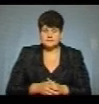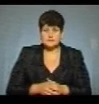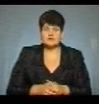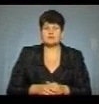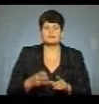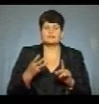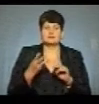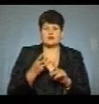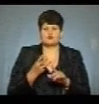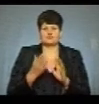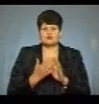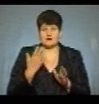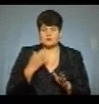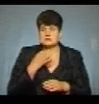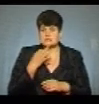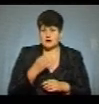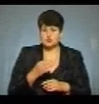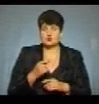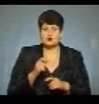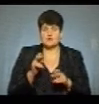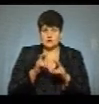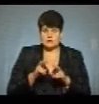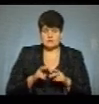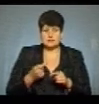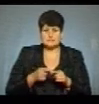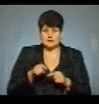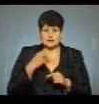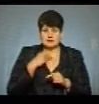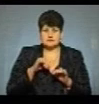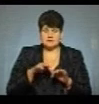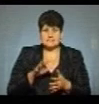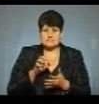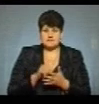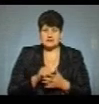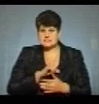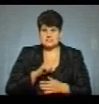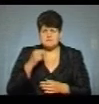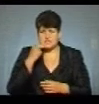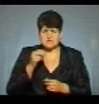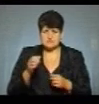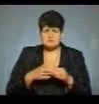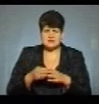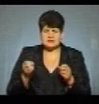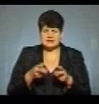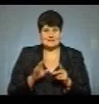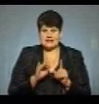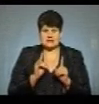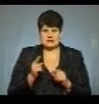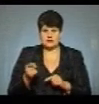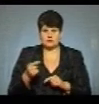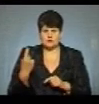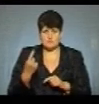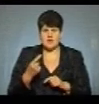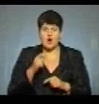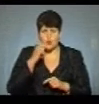третю чергу скажу про те, що розслідуванням цього кримінального провадження займаються найкращі спеціалісти не тільки Тернопільської області, але й